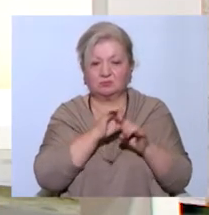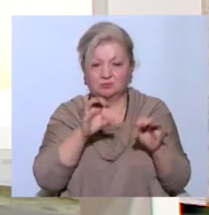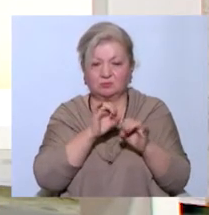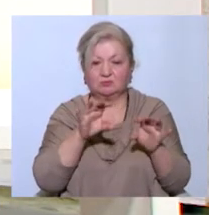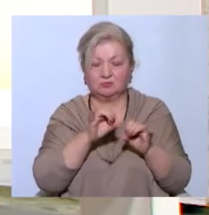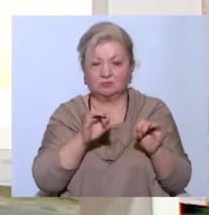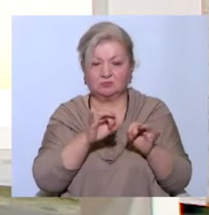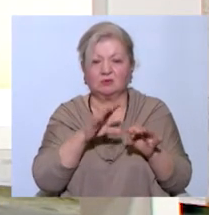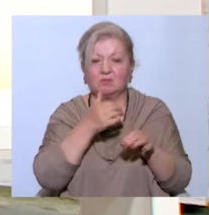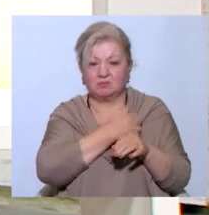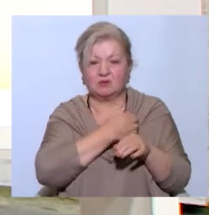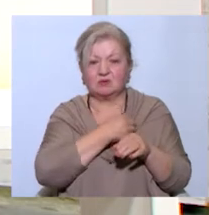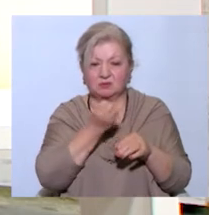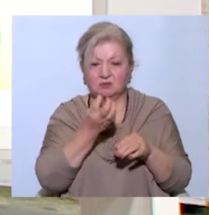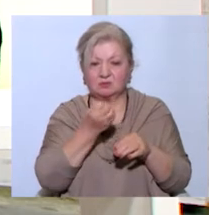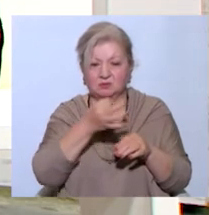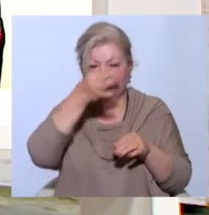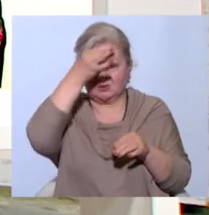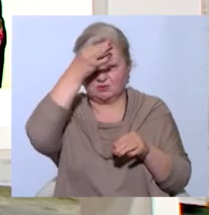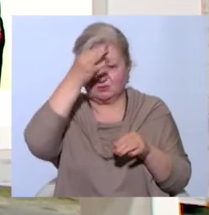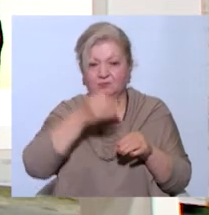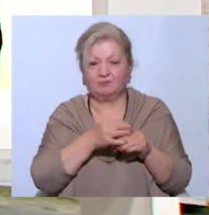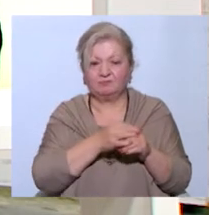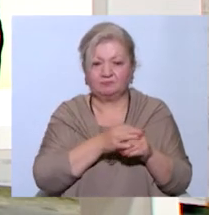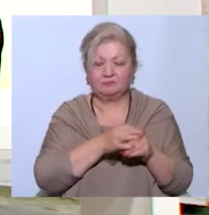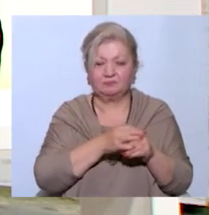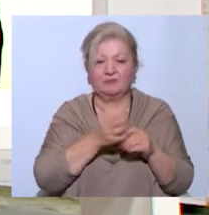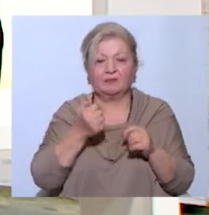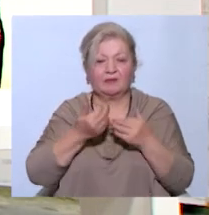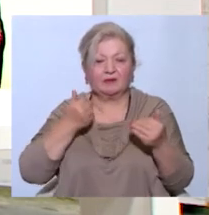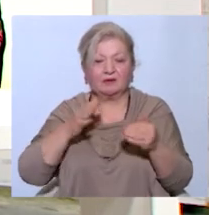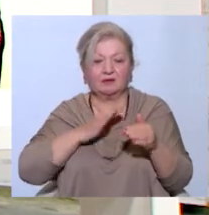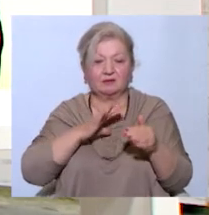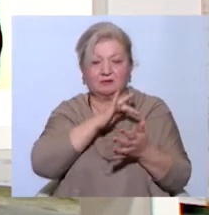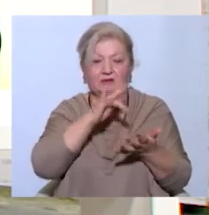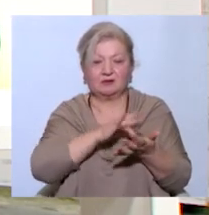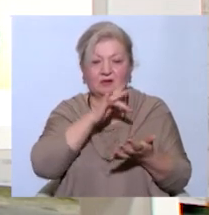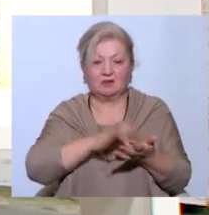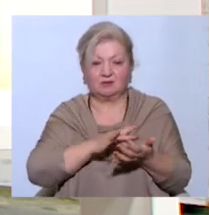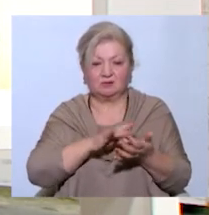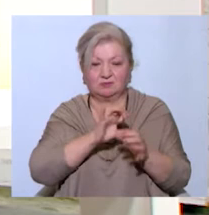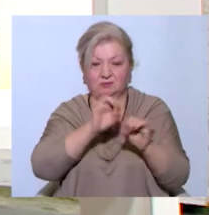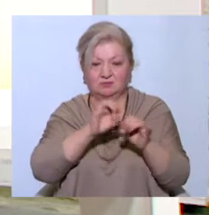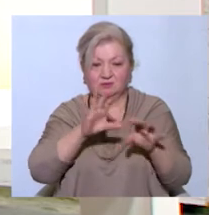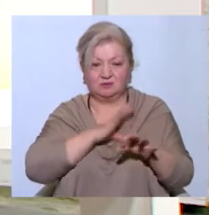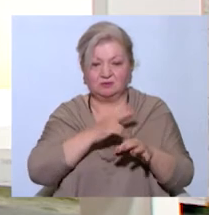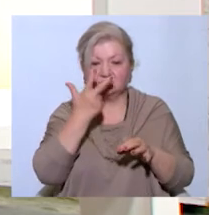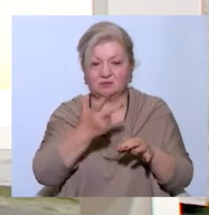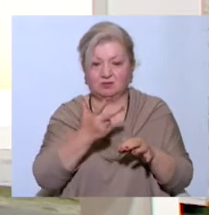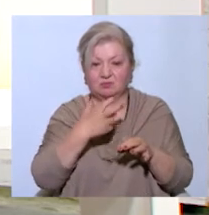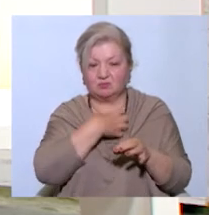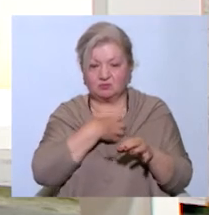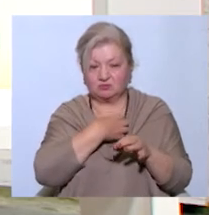მაგრამ მინდა კიდევ ერთხელ ახსენე მე რამდენიმე წუთის წინ ქალაქები და სამი მნიშვნელოვანი ქალაქი განვიხილო, რომელსაც